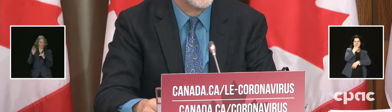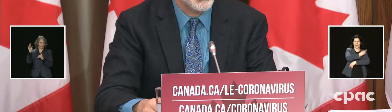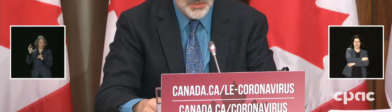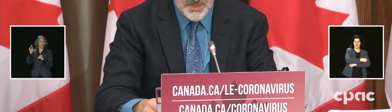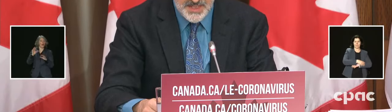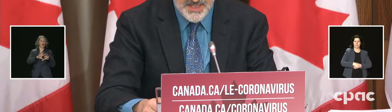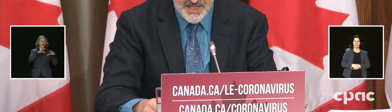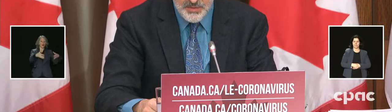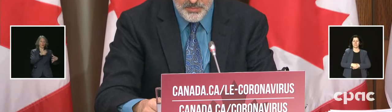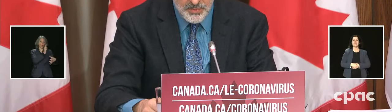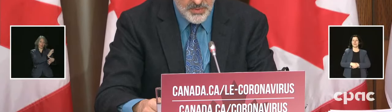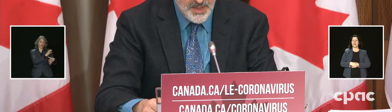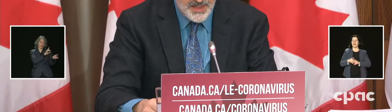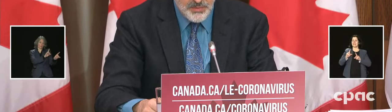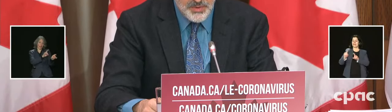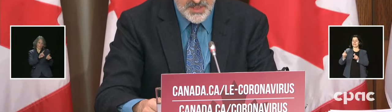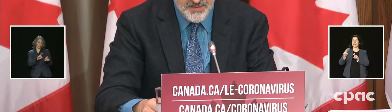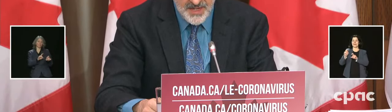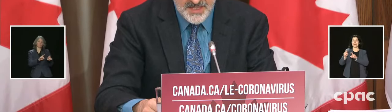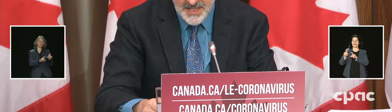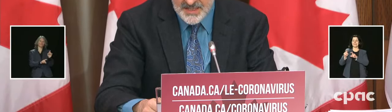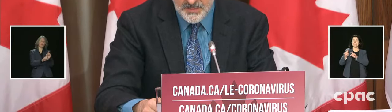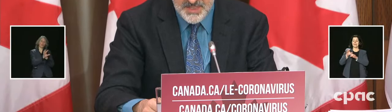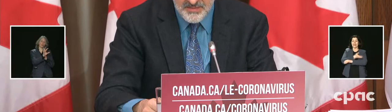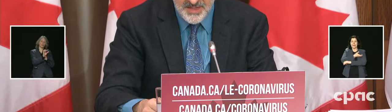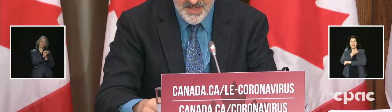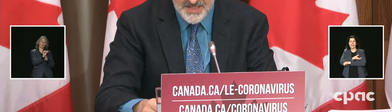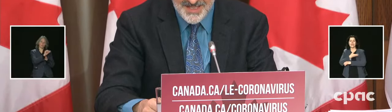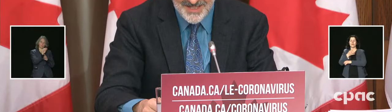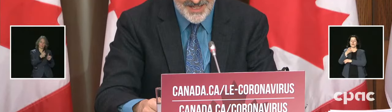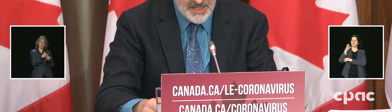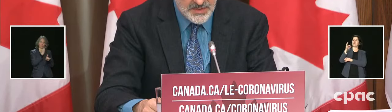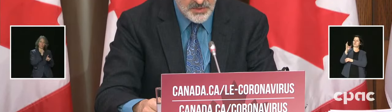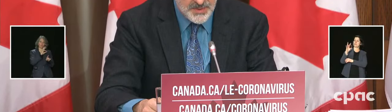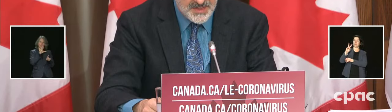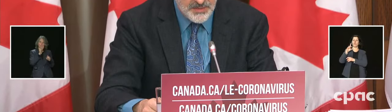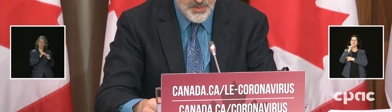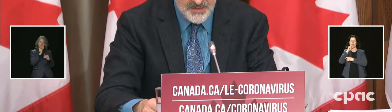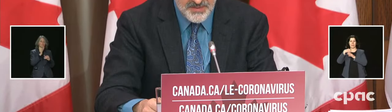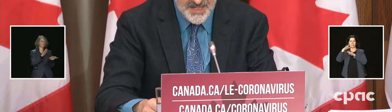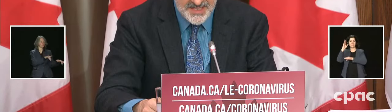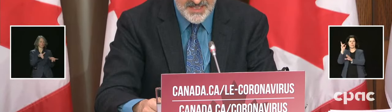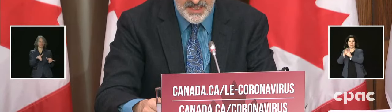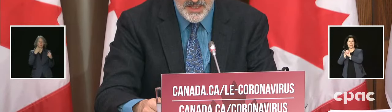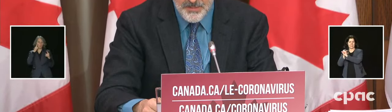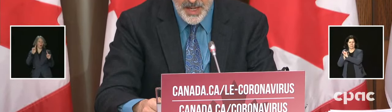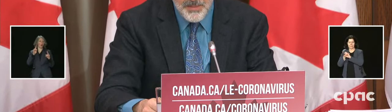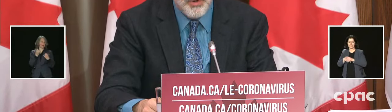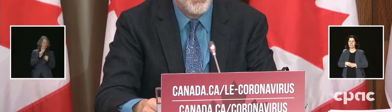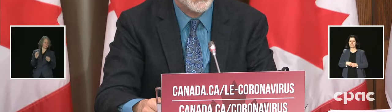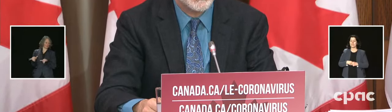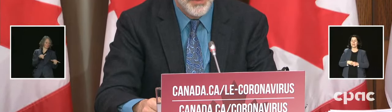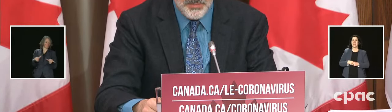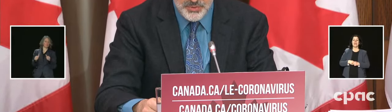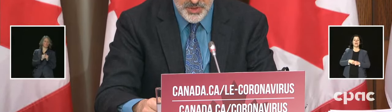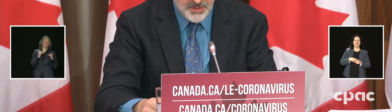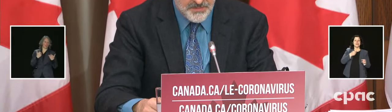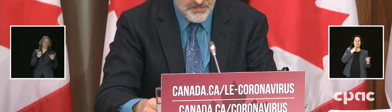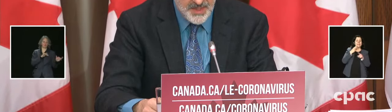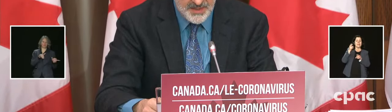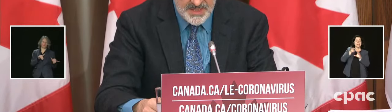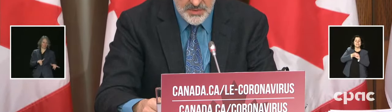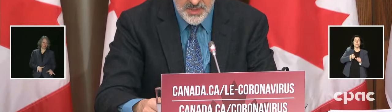étaient âgés de 65 ans ou plus et aucune différence n'a été observée en ce qui a trait à l'innocuité ou à l'efficacité par rapport aux participants plus